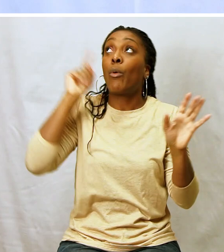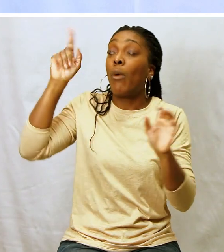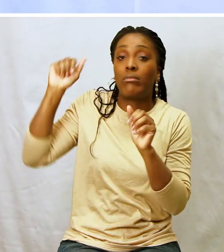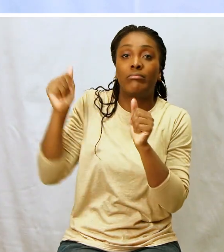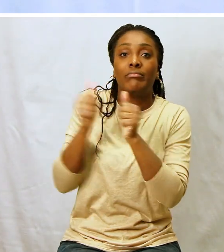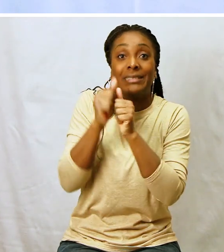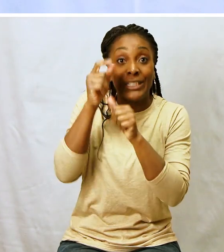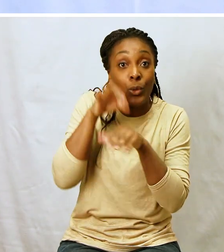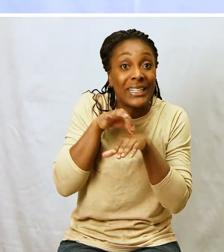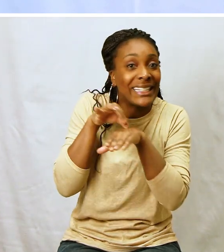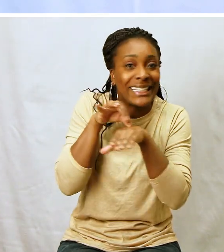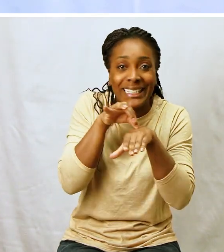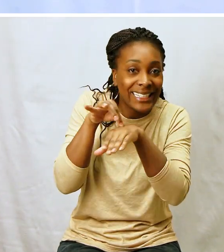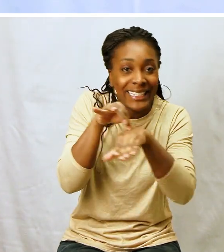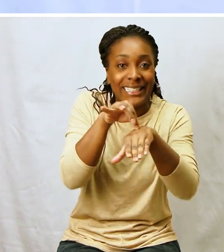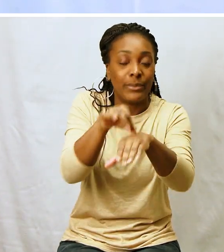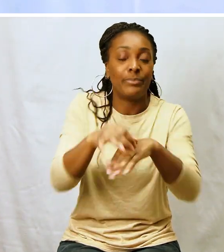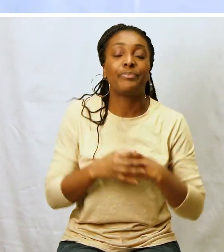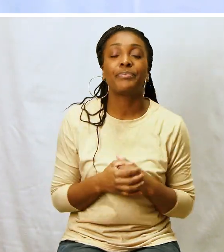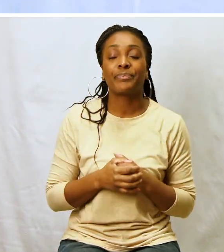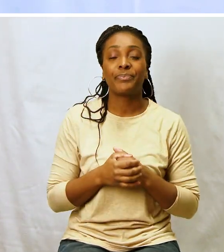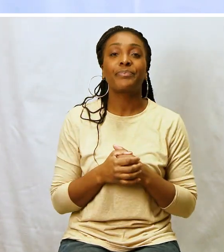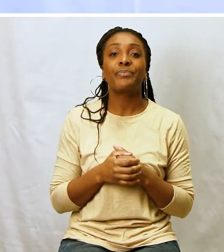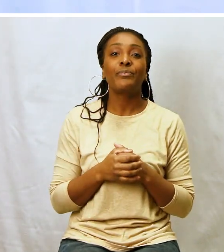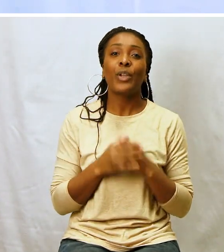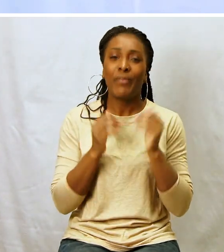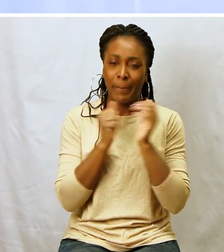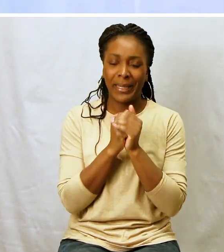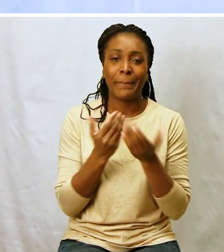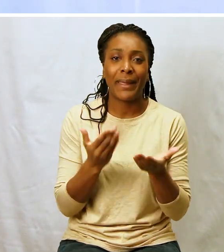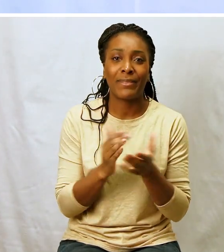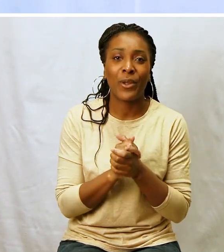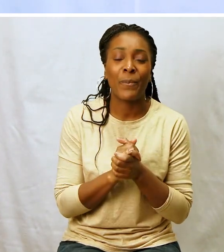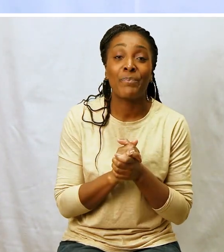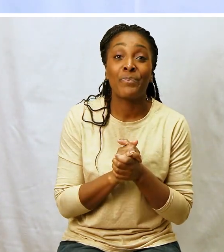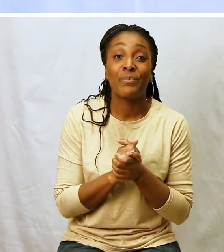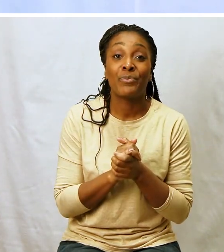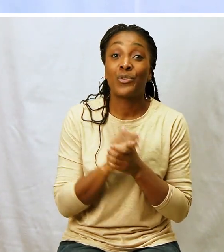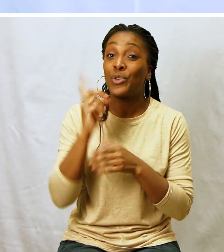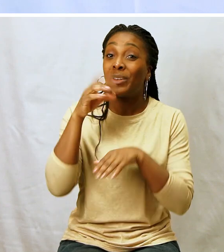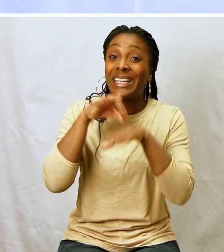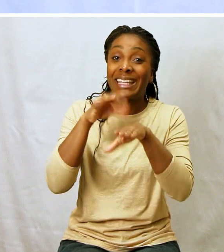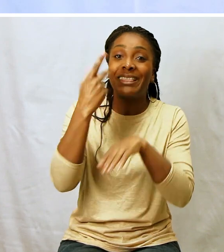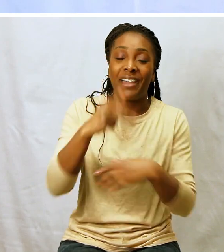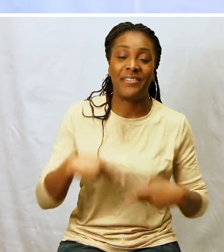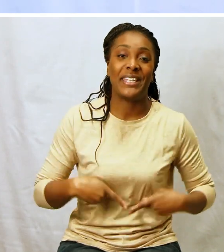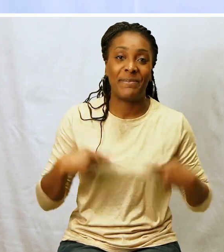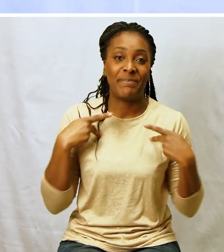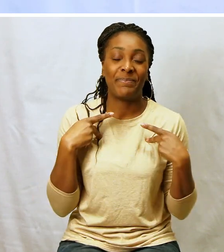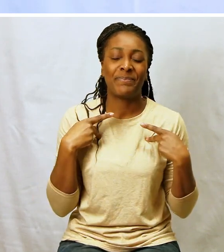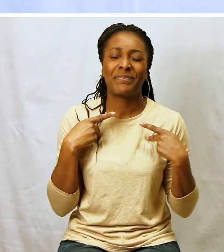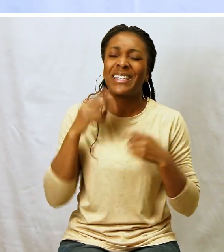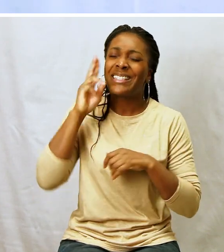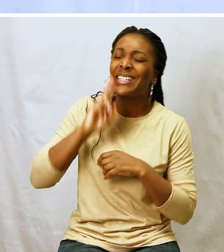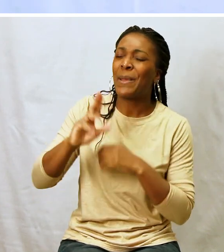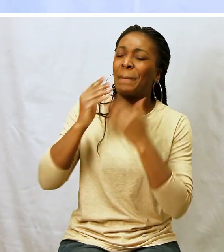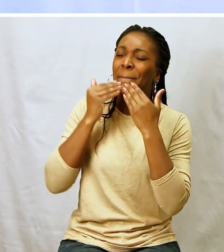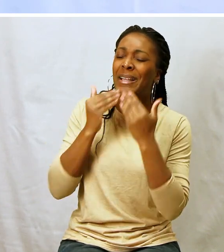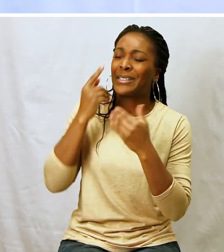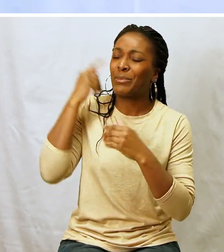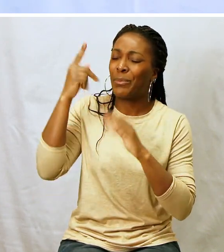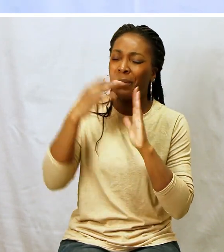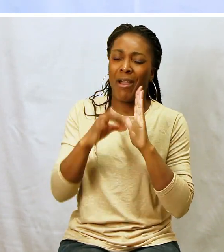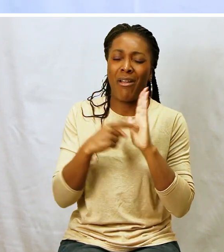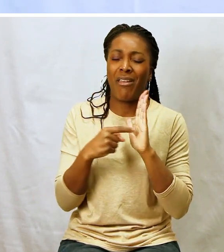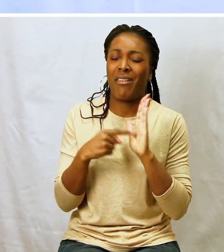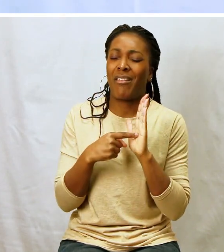ton guide et il te conduira toujours. On va prier dans ce sens-là, que Dieu conduise ta vie. Seigneur, merci pour ta parole.